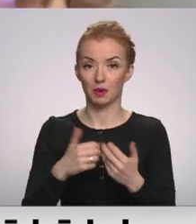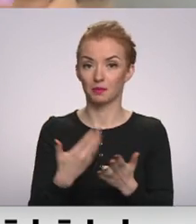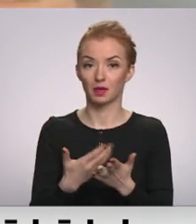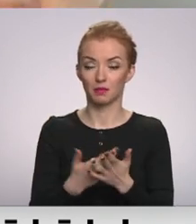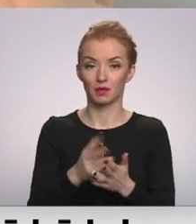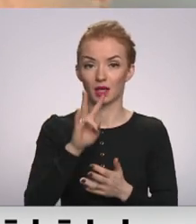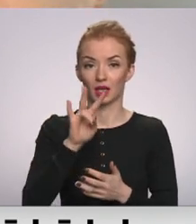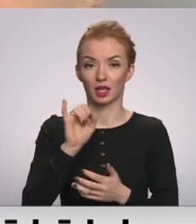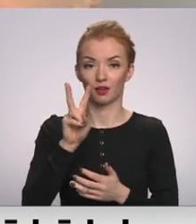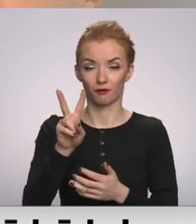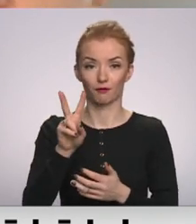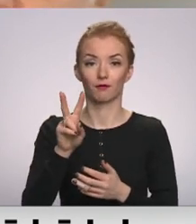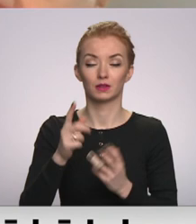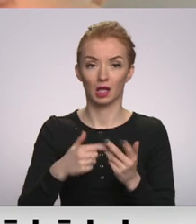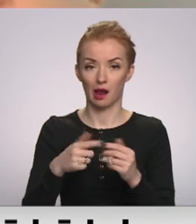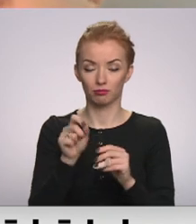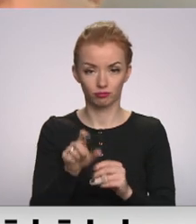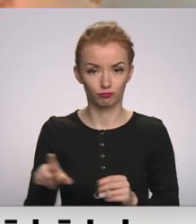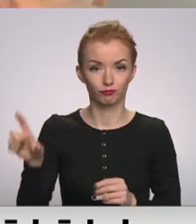Piemēram, HIV gadījumu skaita pieaugums